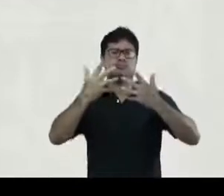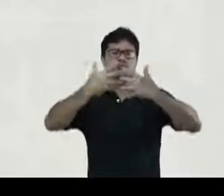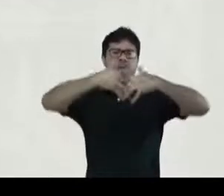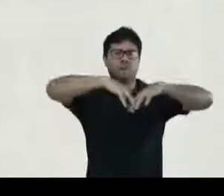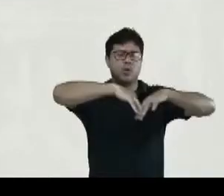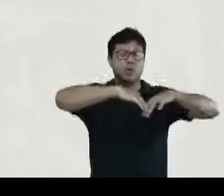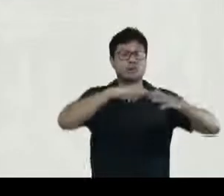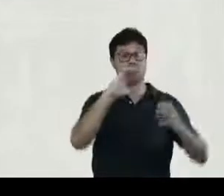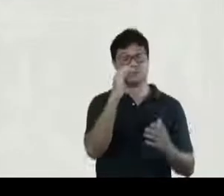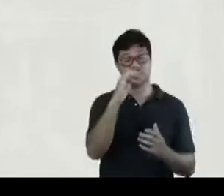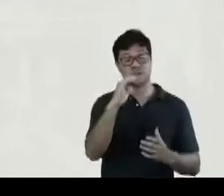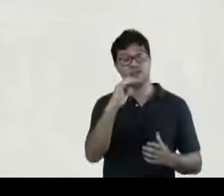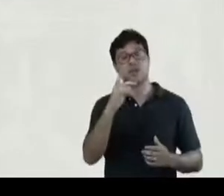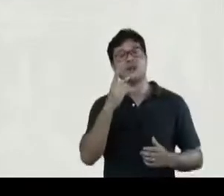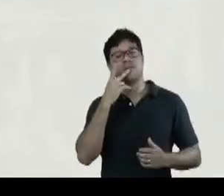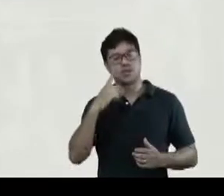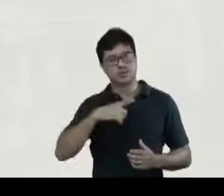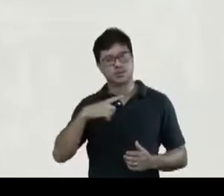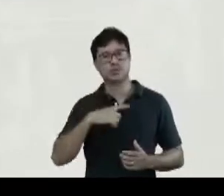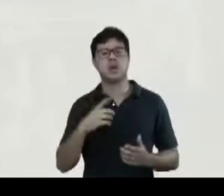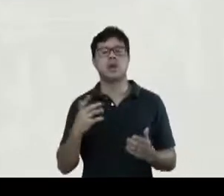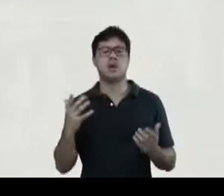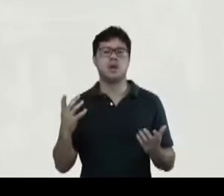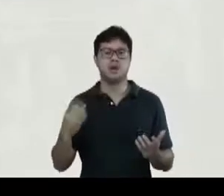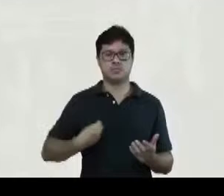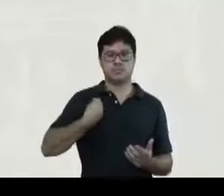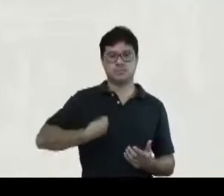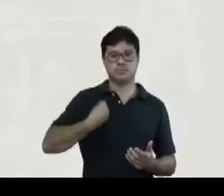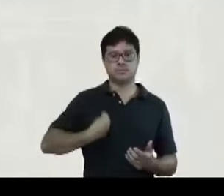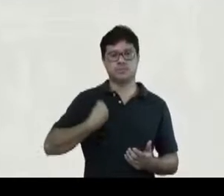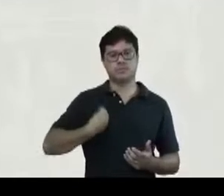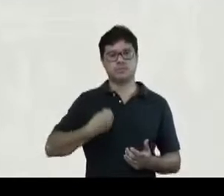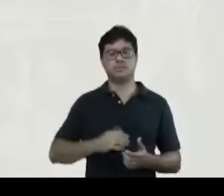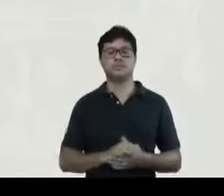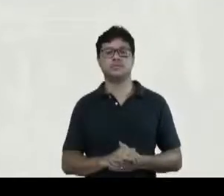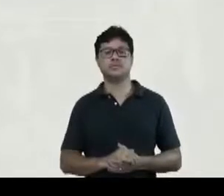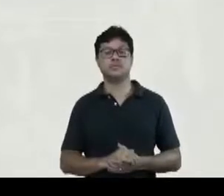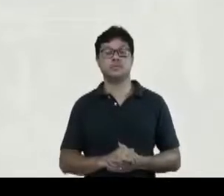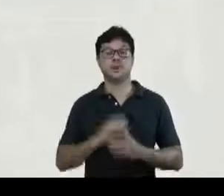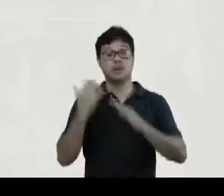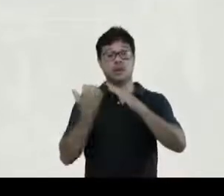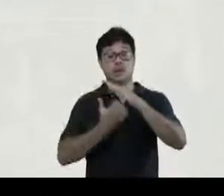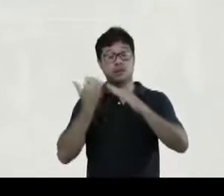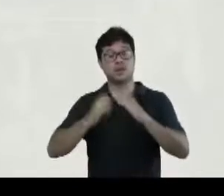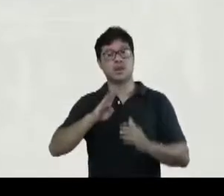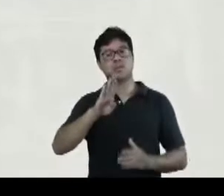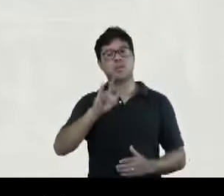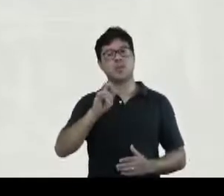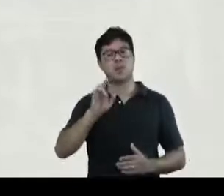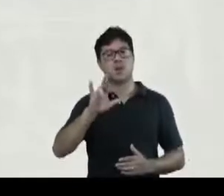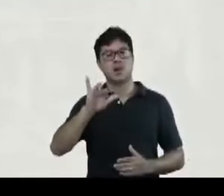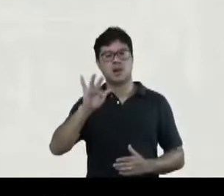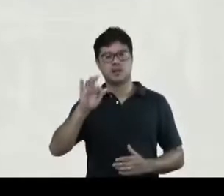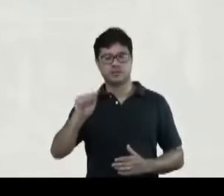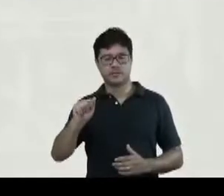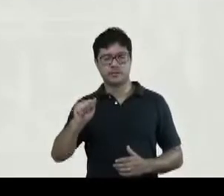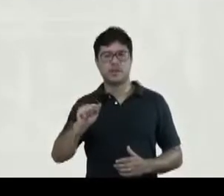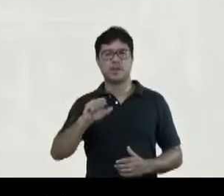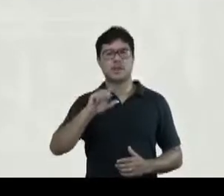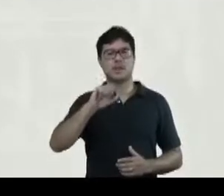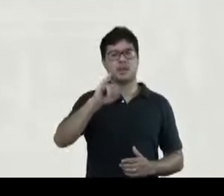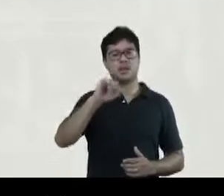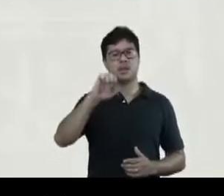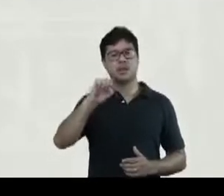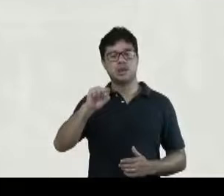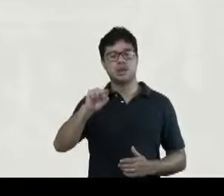gibt, und das bibliografische Unternehmen ISDC. Modellcharakter hatte auch der